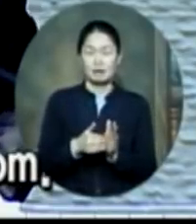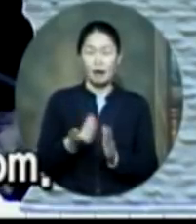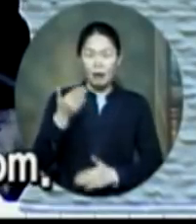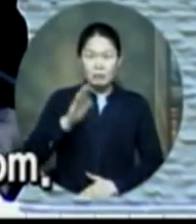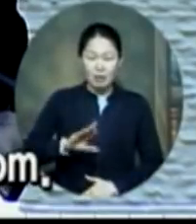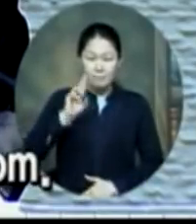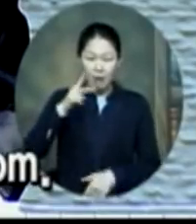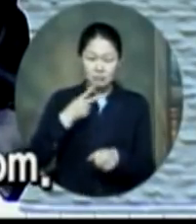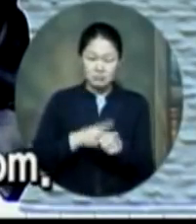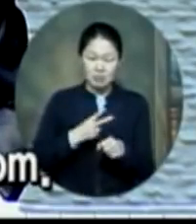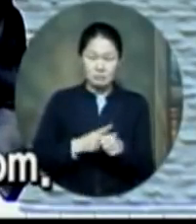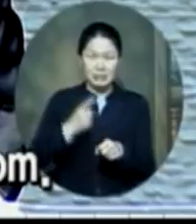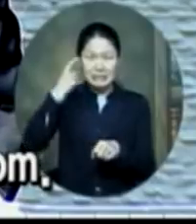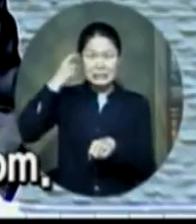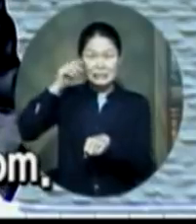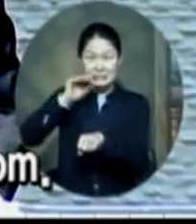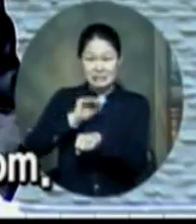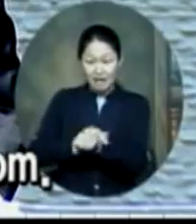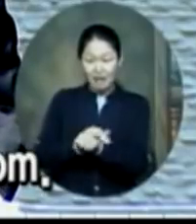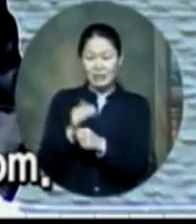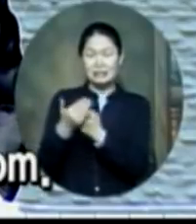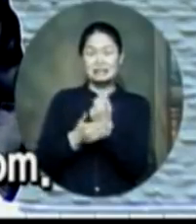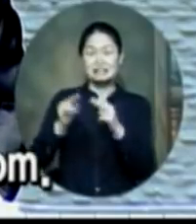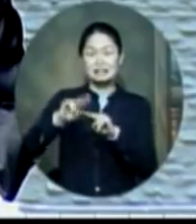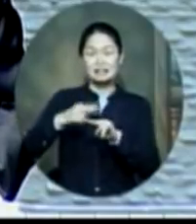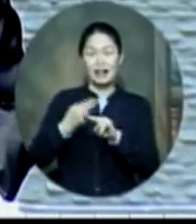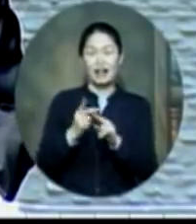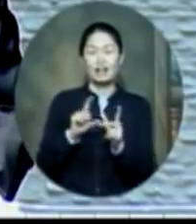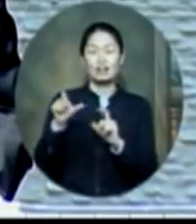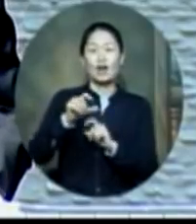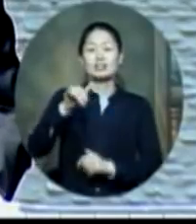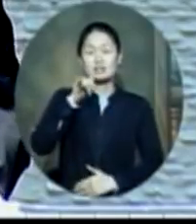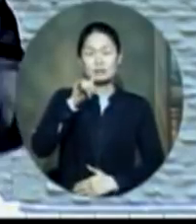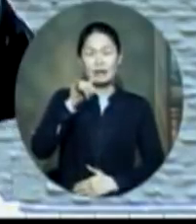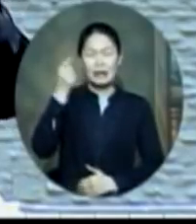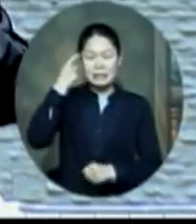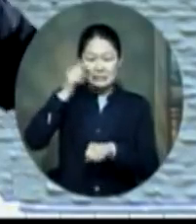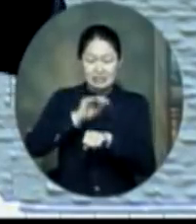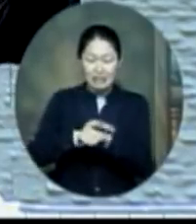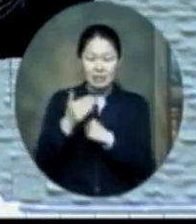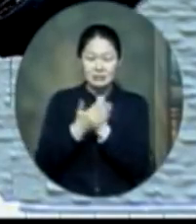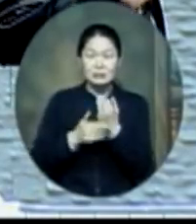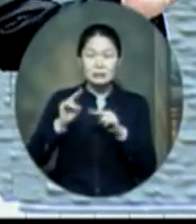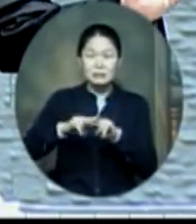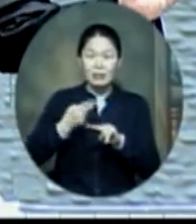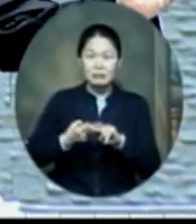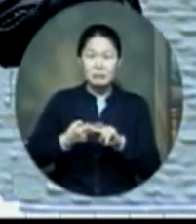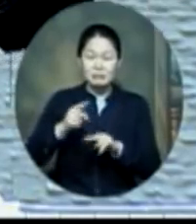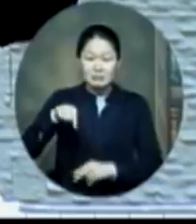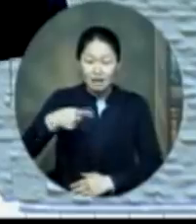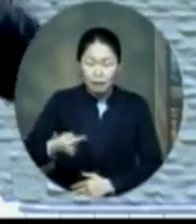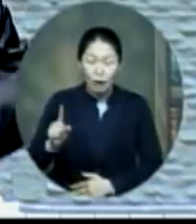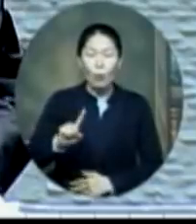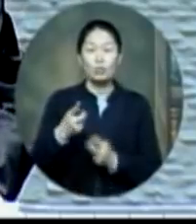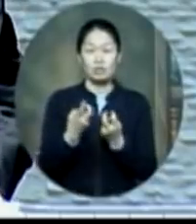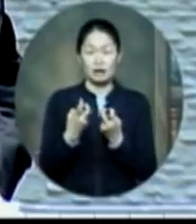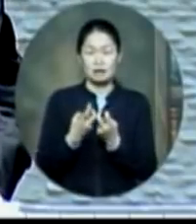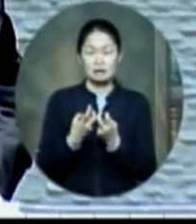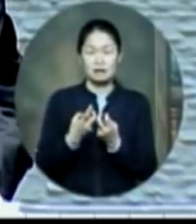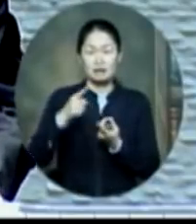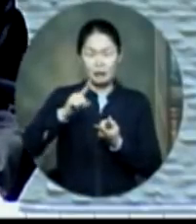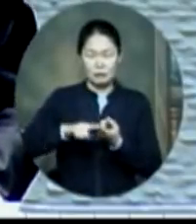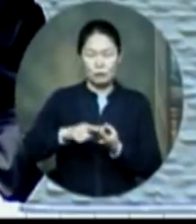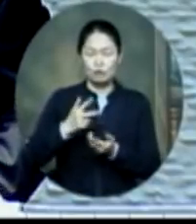사도 바울은 지혜의 은사가 더 있었습니다. 지혜의 은사는 그래서 어떻게 하라는 것인가를 주님이 가르쳐 주시는